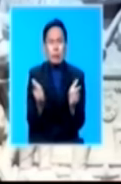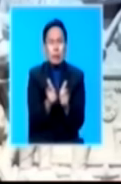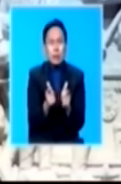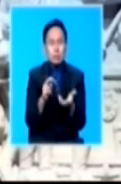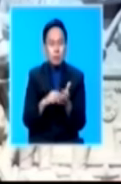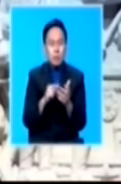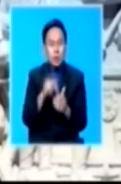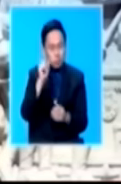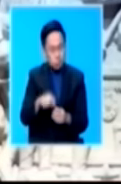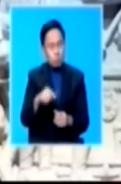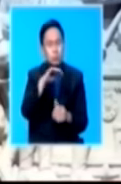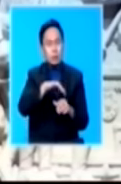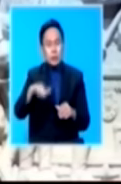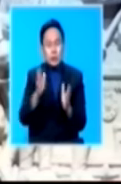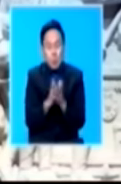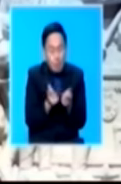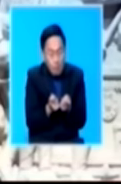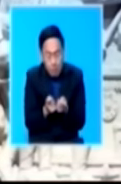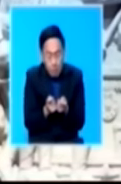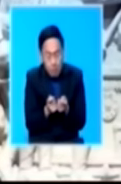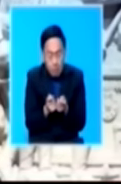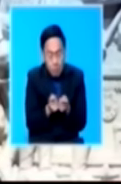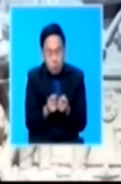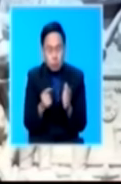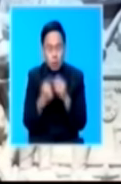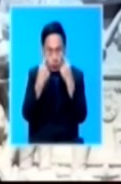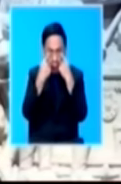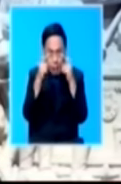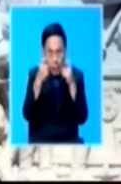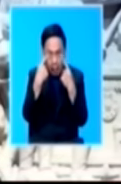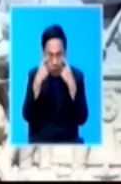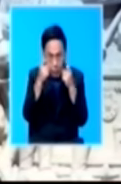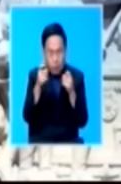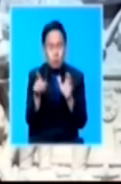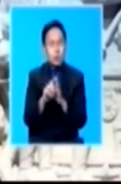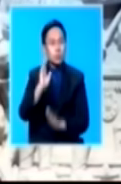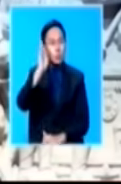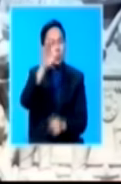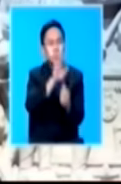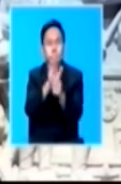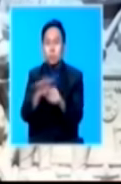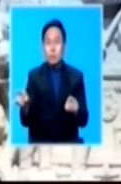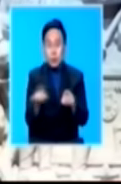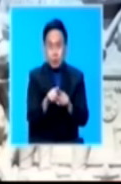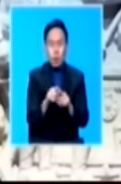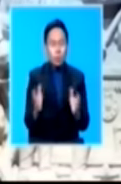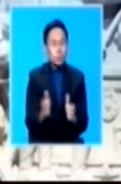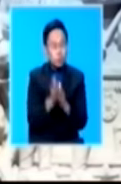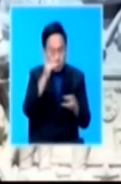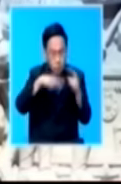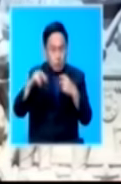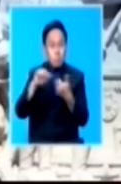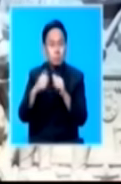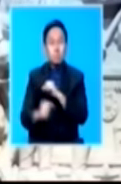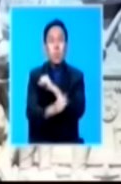ให้พักผ่อนบ้างเล่นเกมทั้งวันไม่ได้ตาบอดวันหน้านะเพราะนั้นเราต้องดูแลเหยื่อนะครับคุ้มครองทรัพย์สินธรรมยาของเขาของเ